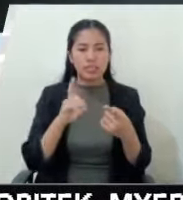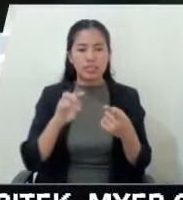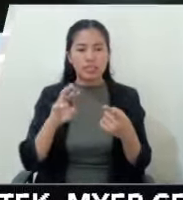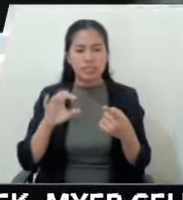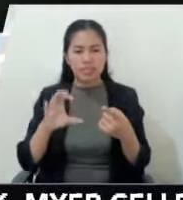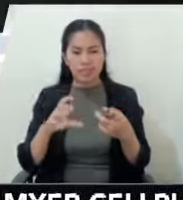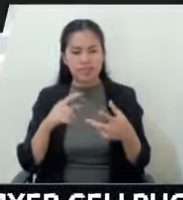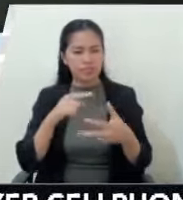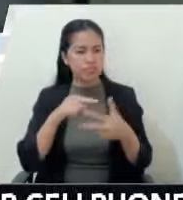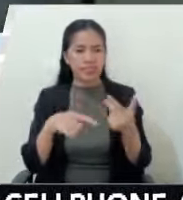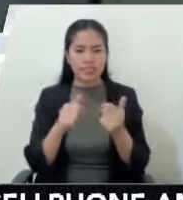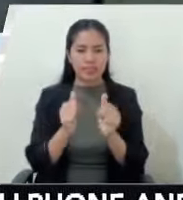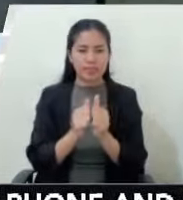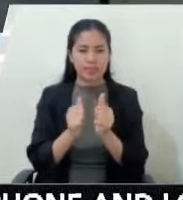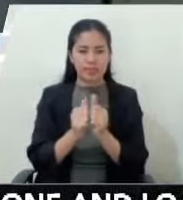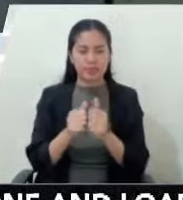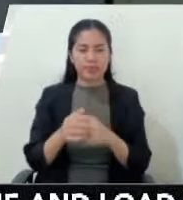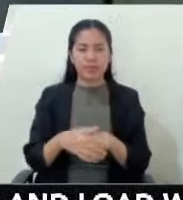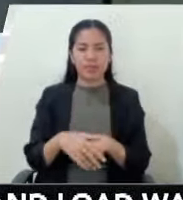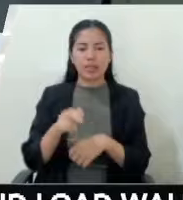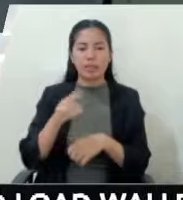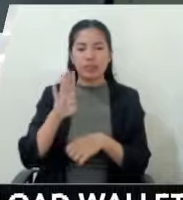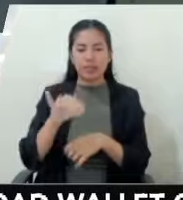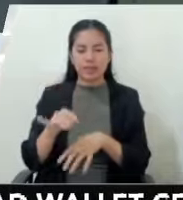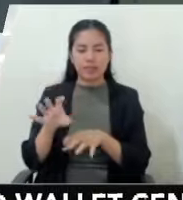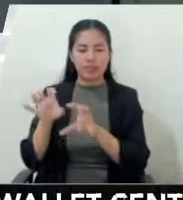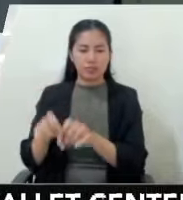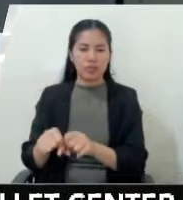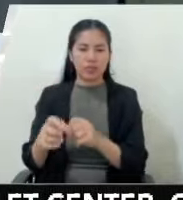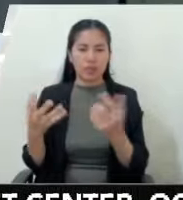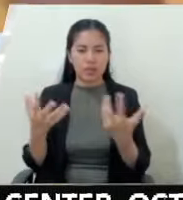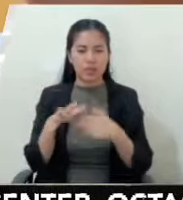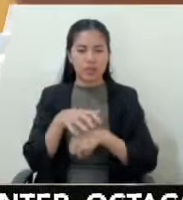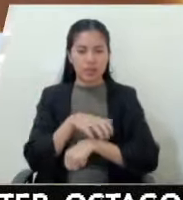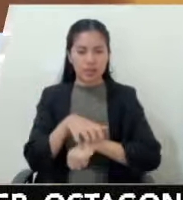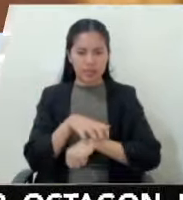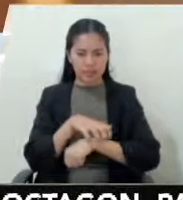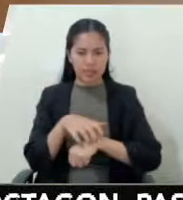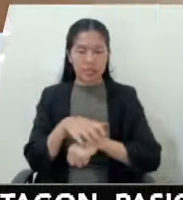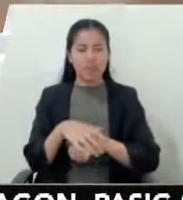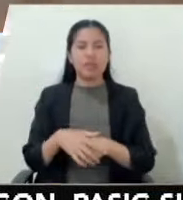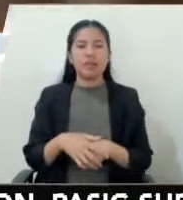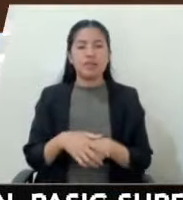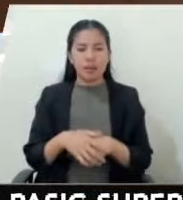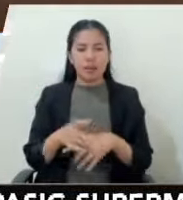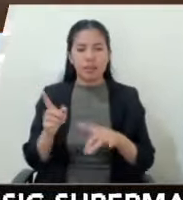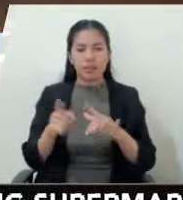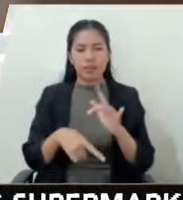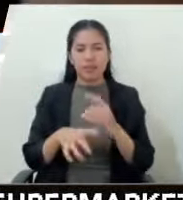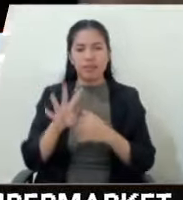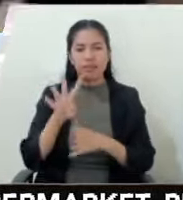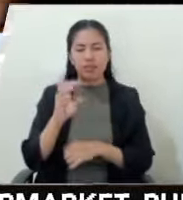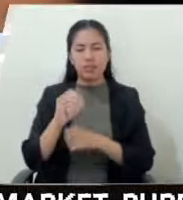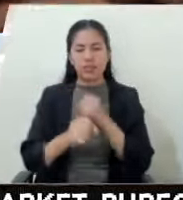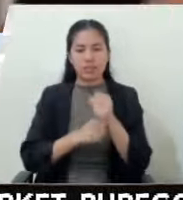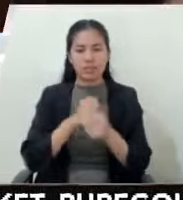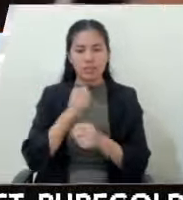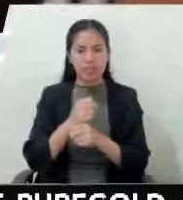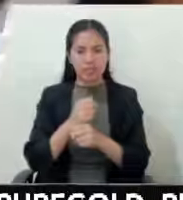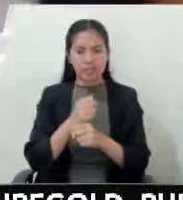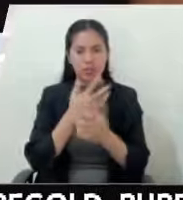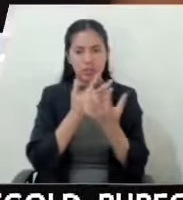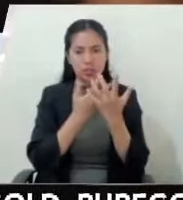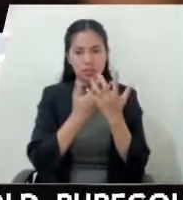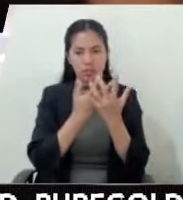nang sunduin ng NBI si Guerrero sa Makati City. Hinatulan sila ng reclusion perpetua o 40 taong pagkakakulong. Ayon kay